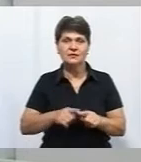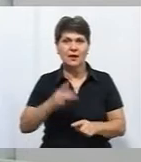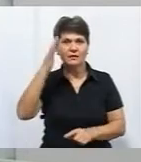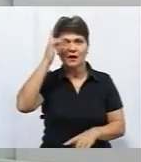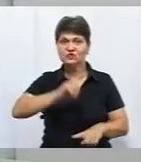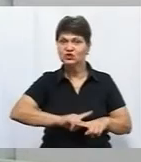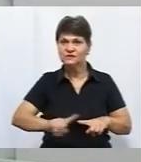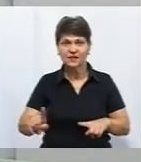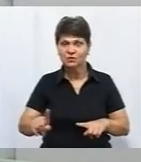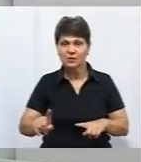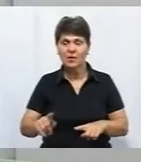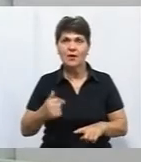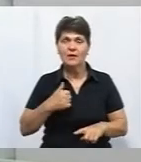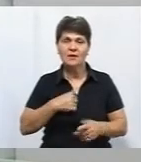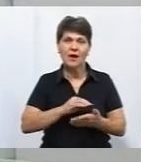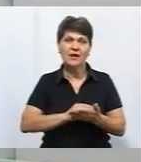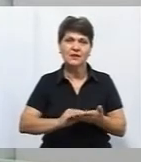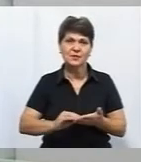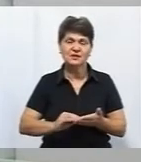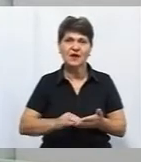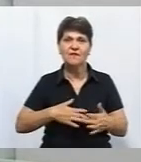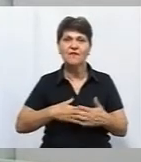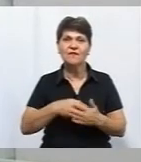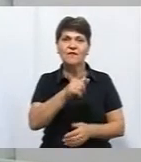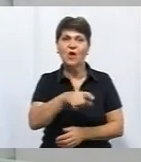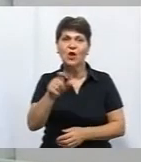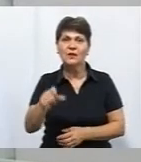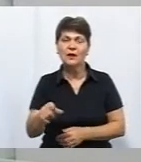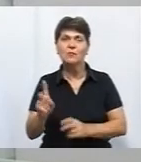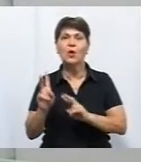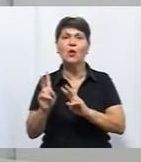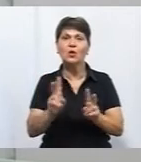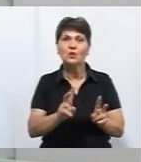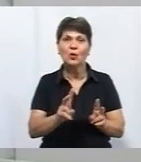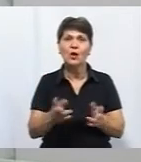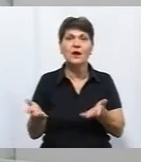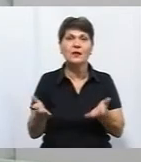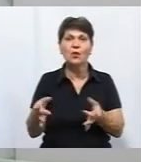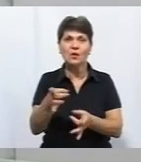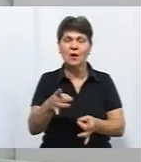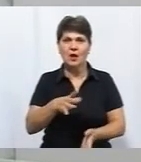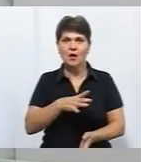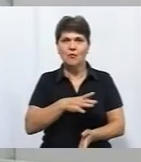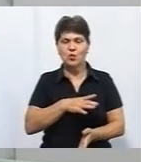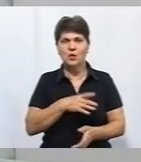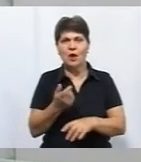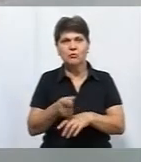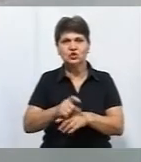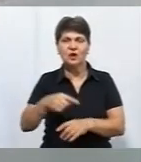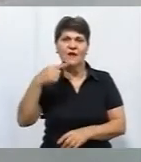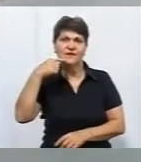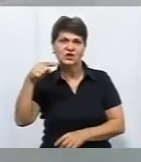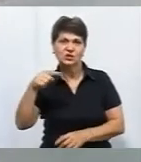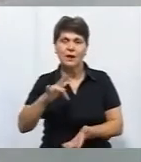написала дівчатам-волонтерам, хто з якого району. Більшість дівчат було з центрального району, Вишеньки, Київської, різних